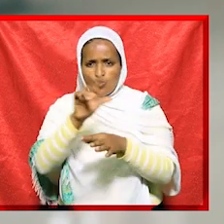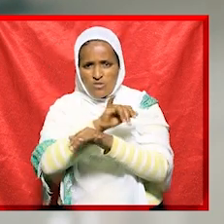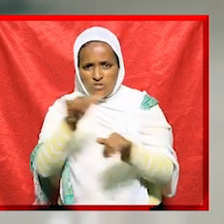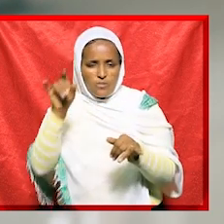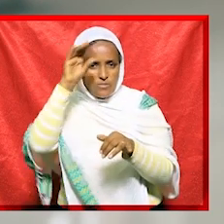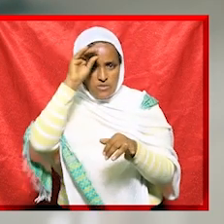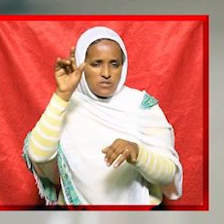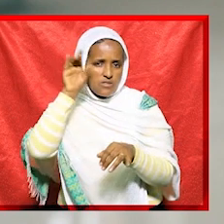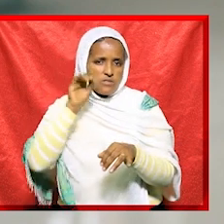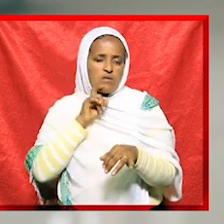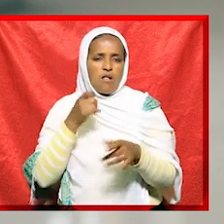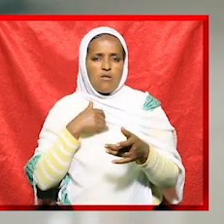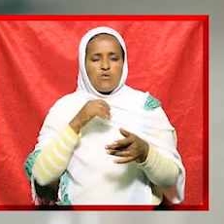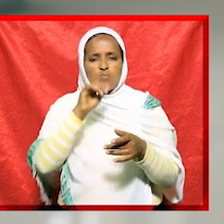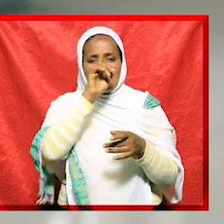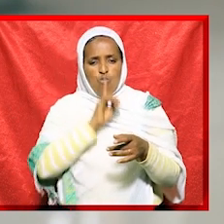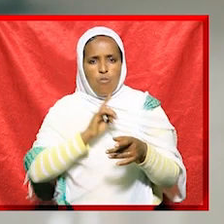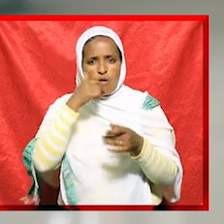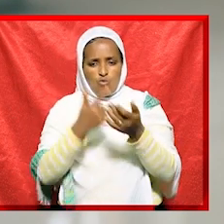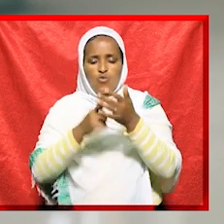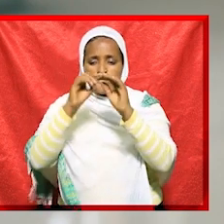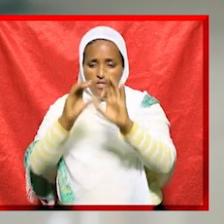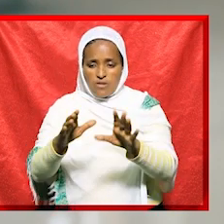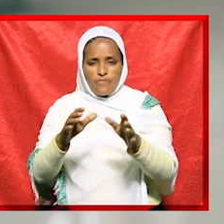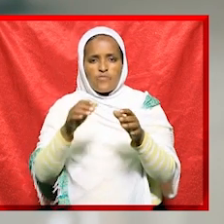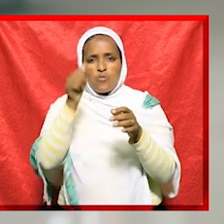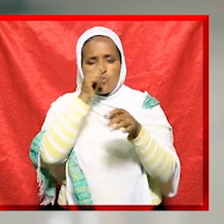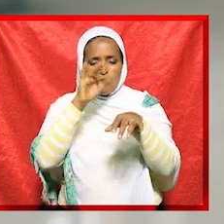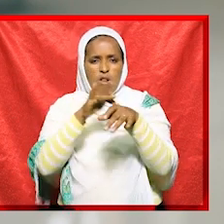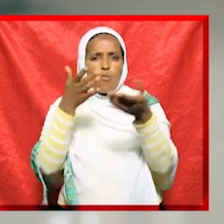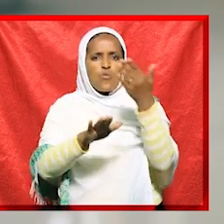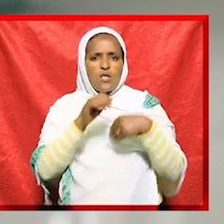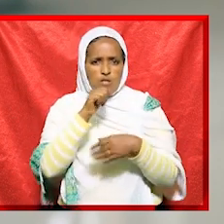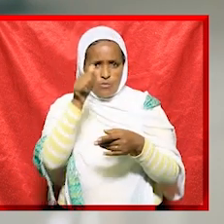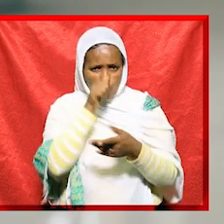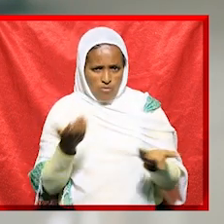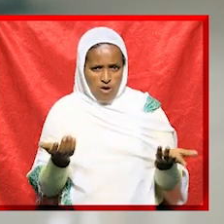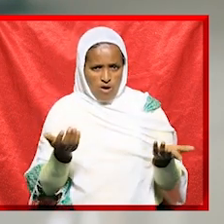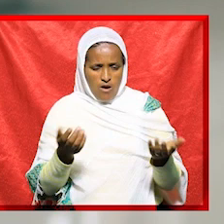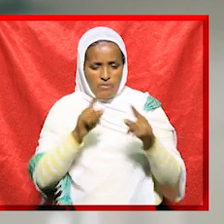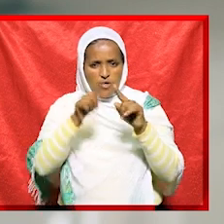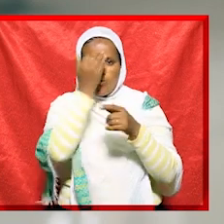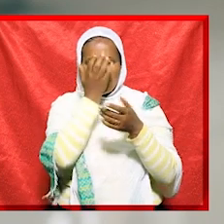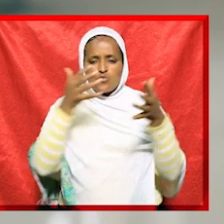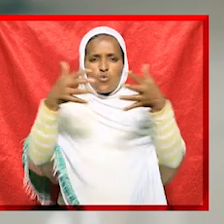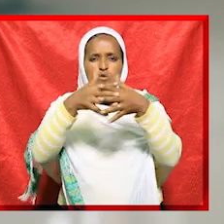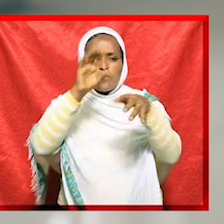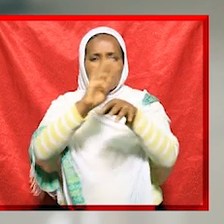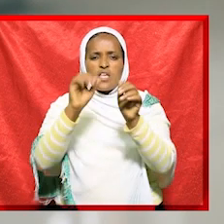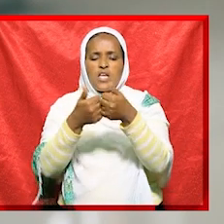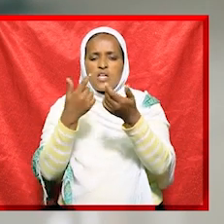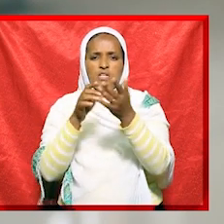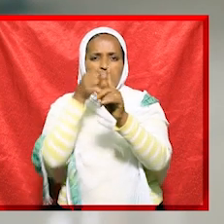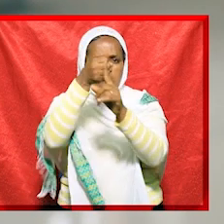3 አይነት ሴክስ አለ ኦራል አናል ኤን ኖርማል ብሎ ሲያስተምር መምህር በኢትዮጵያ ላይ ይሄ ሞት አይደለም ወይ? ለኢትዮጵያ በተለይ ኦርቶዶክስ ተዋህዶ ቤተክርስቲያን ይሄን